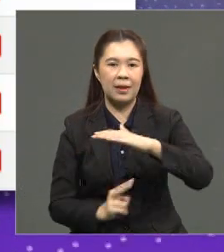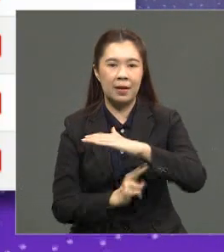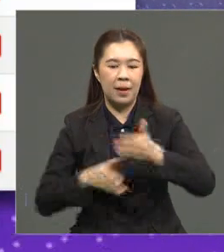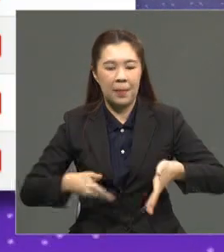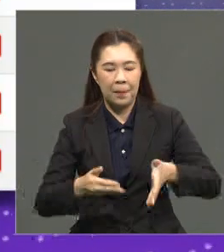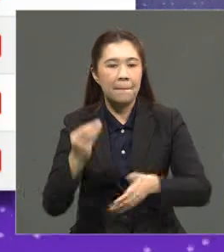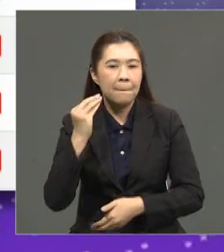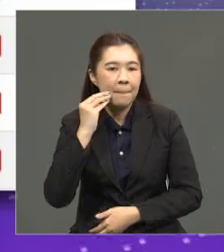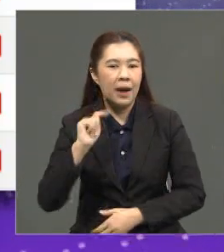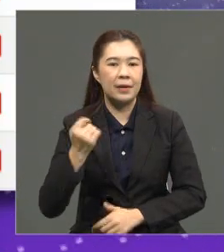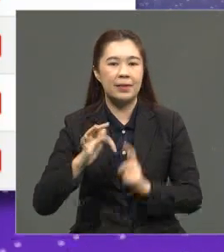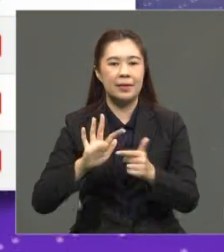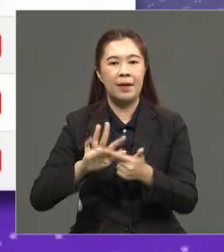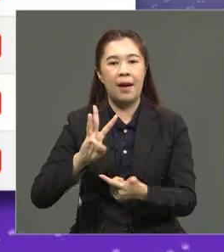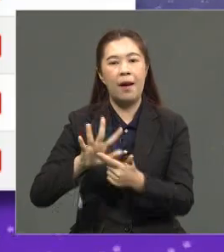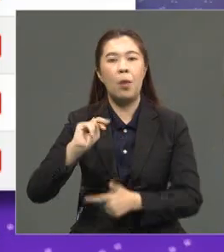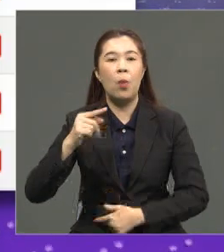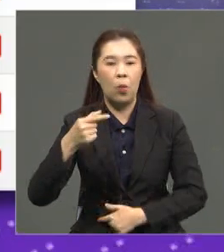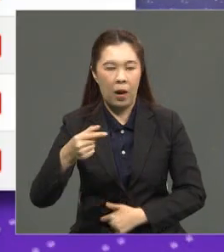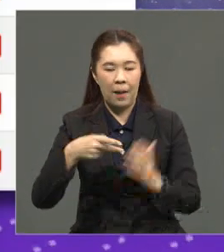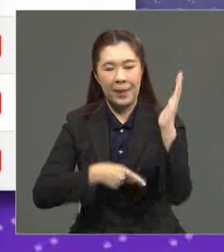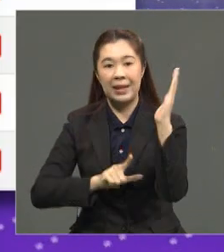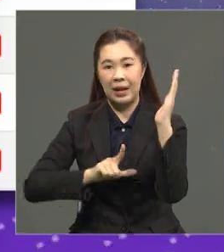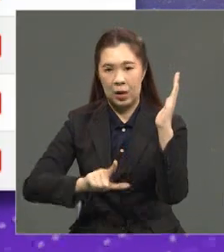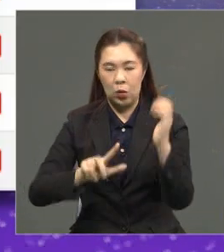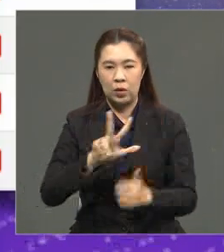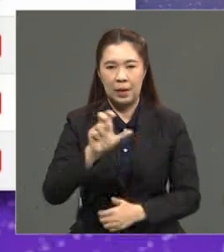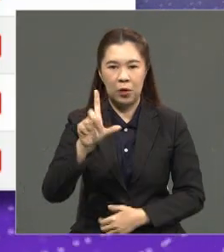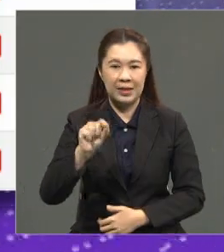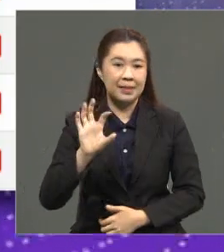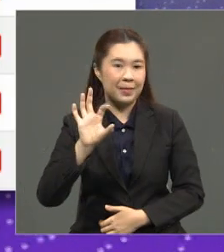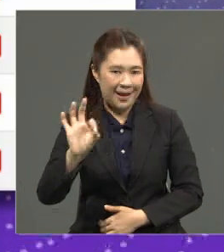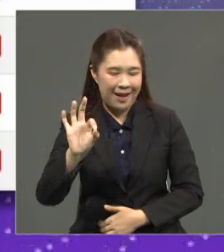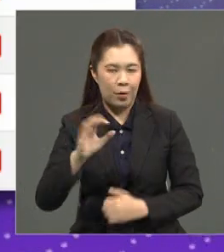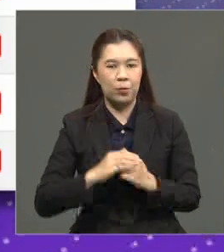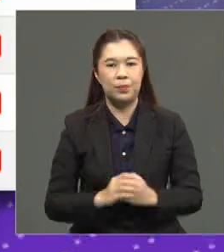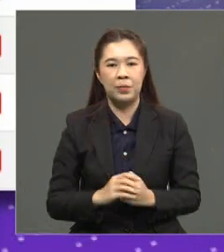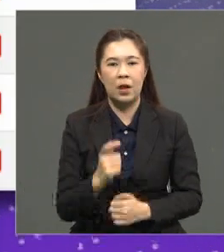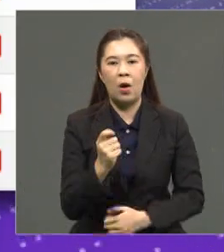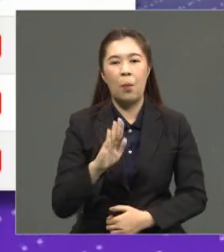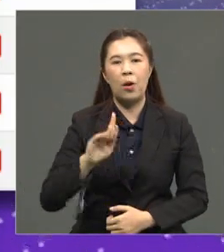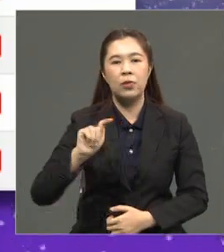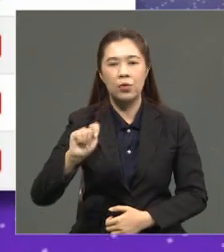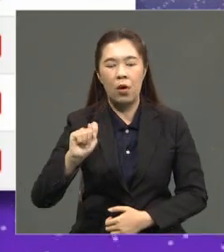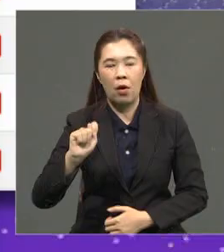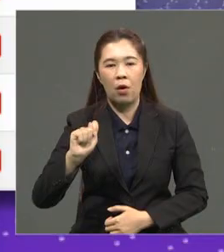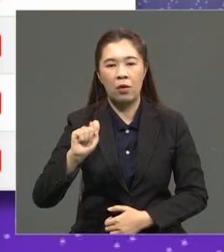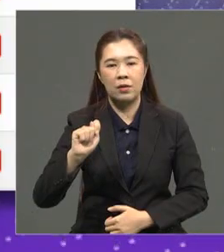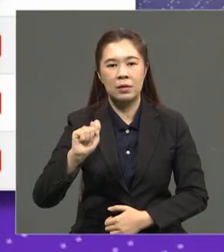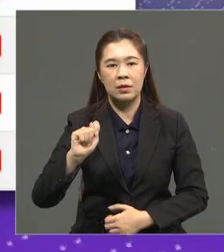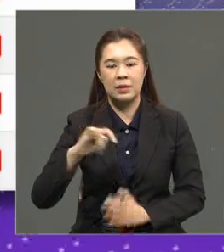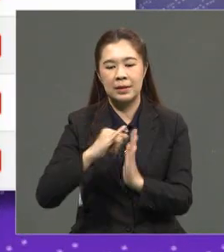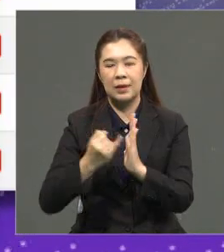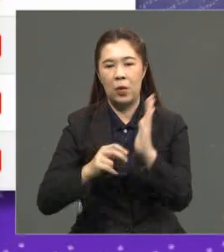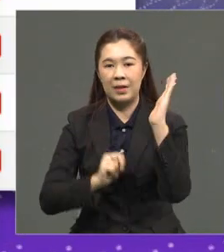ท่าวังอำเภอบางแก้วจังหวัดพัทลุง 3292มลมสถานีอบตบูกิตอำเภอเจาะไอร้องจังหวัด